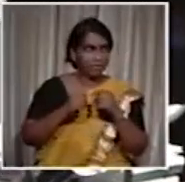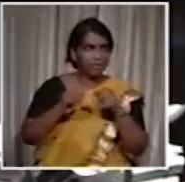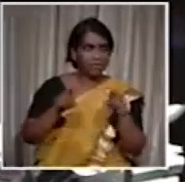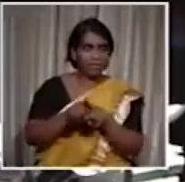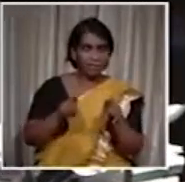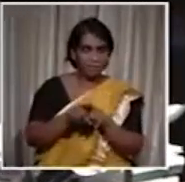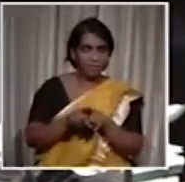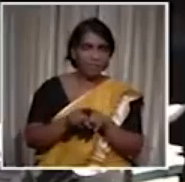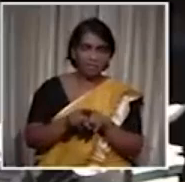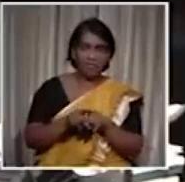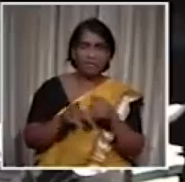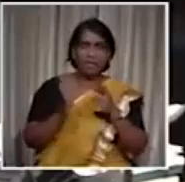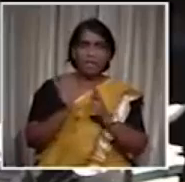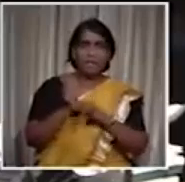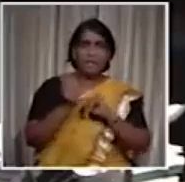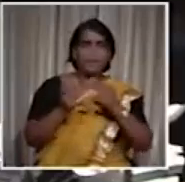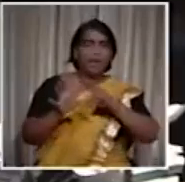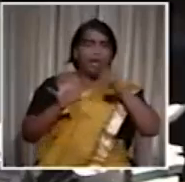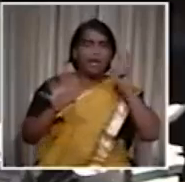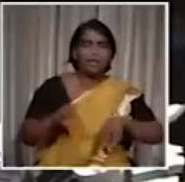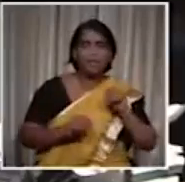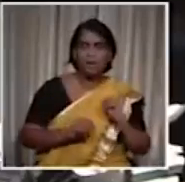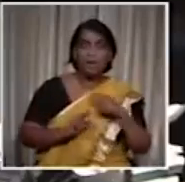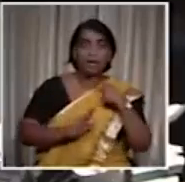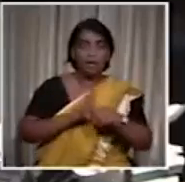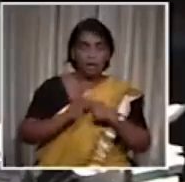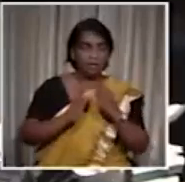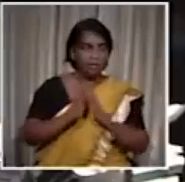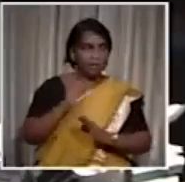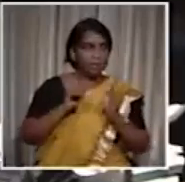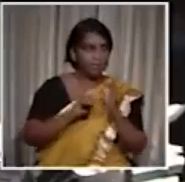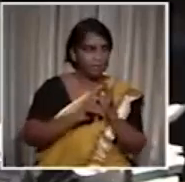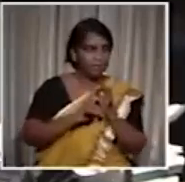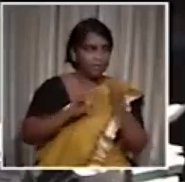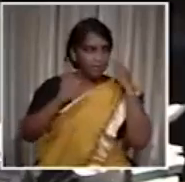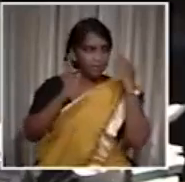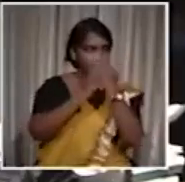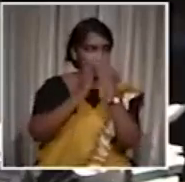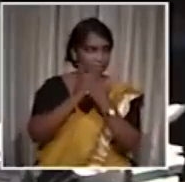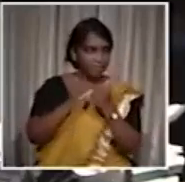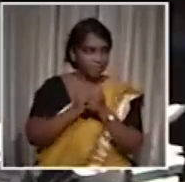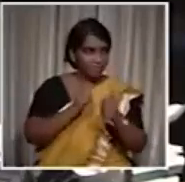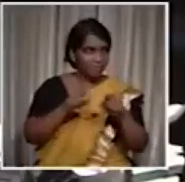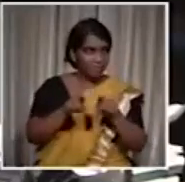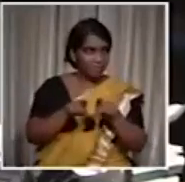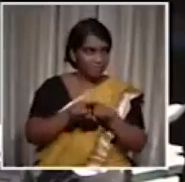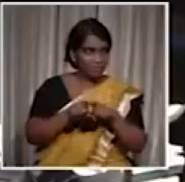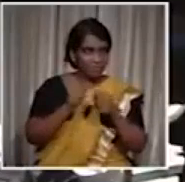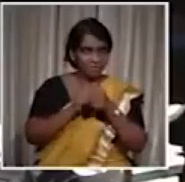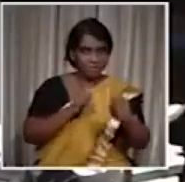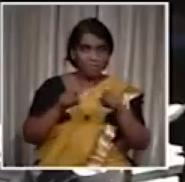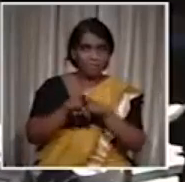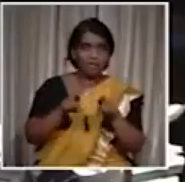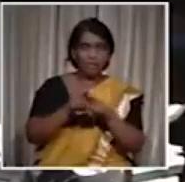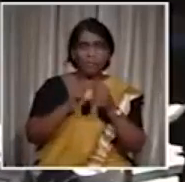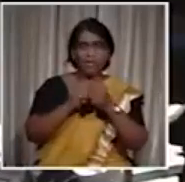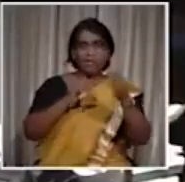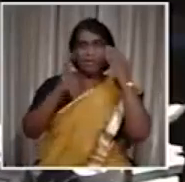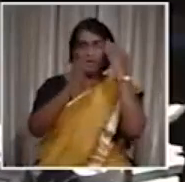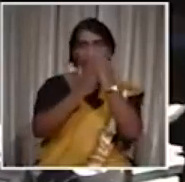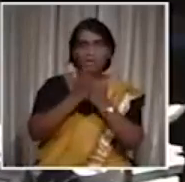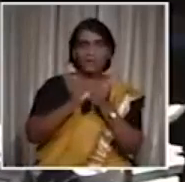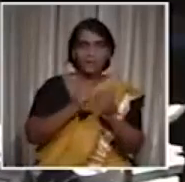Ay. Lanka we amati duru amati orang pilih bandar. ඕනෑ වටත් වඩා වැඩියෙන් පත්‍රවල වංචා දූෂණ පැන ලියවිලා